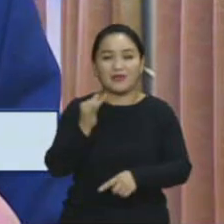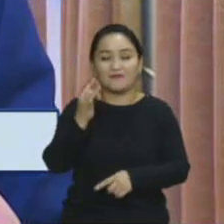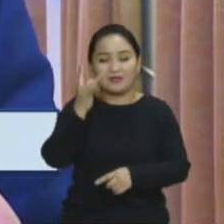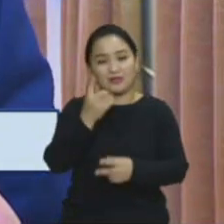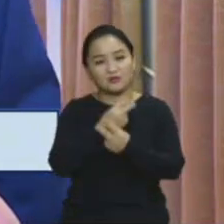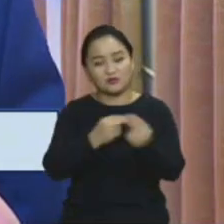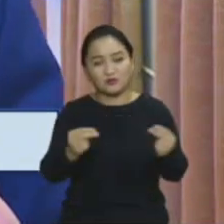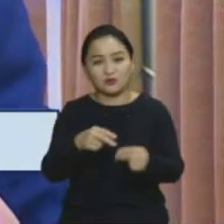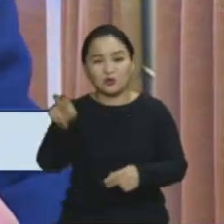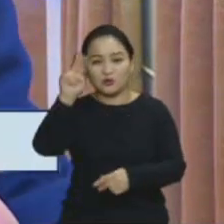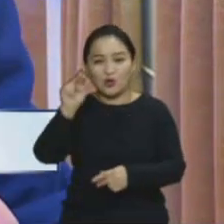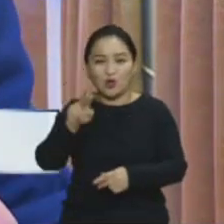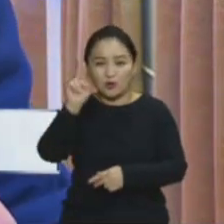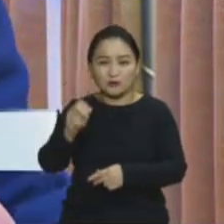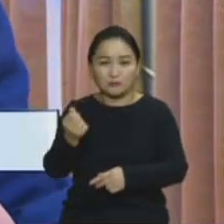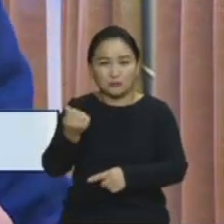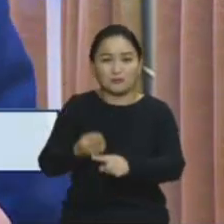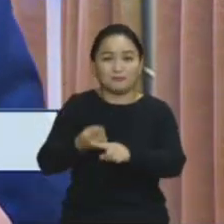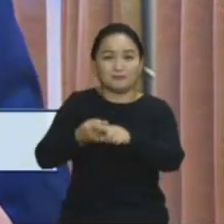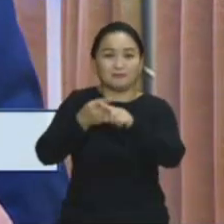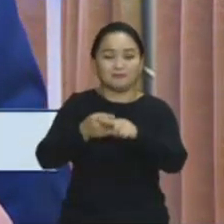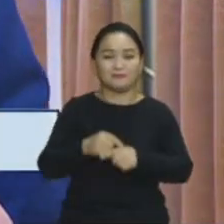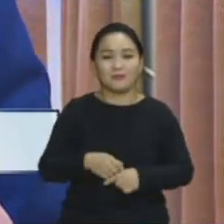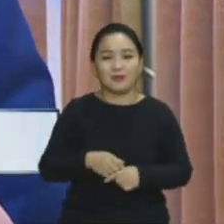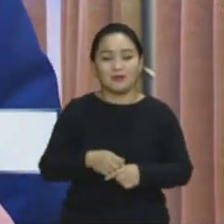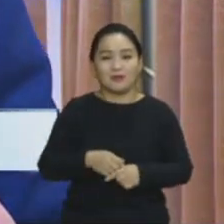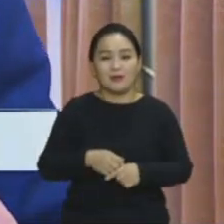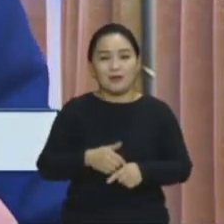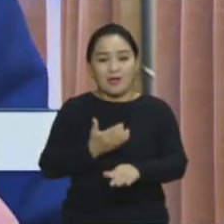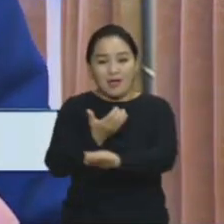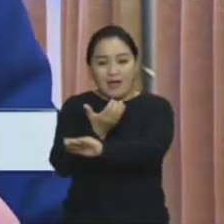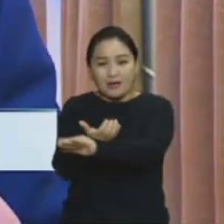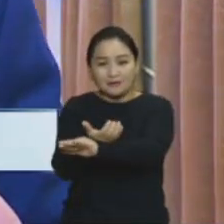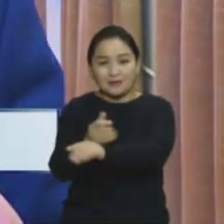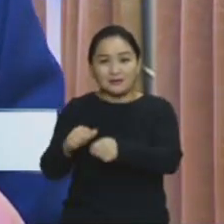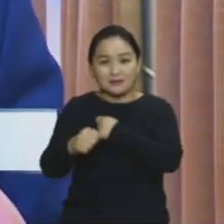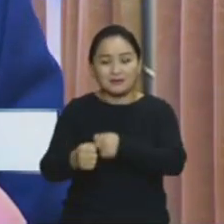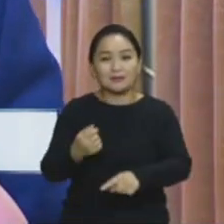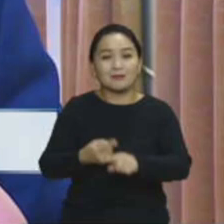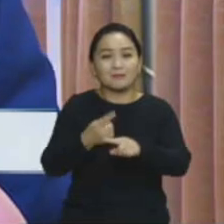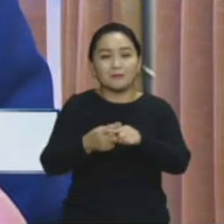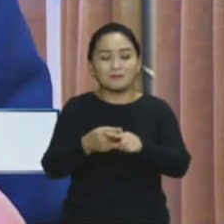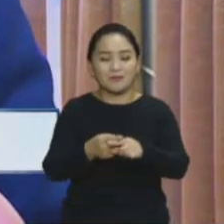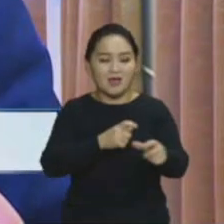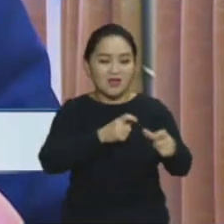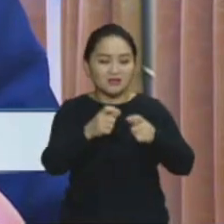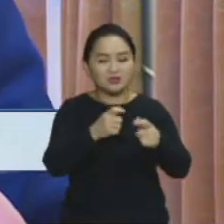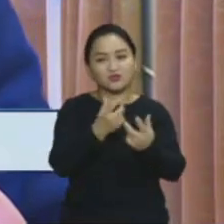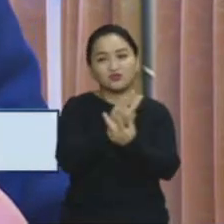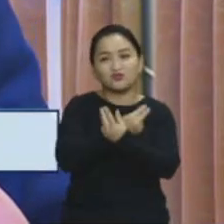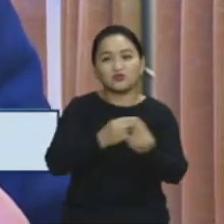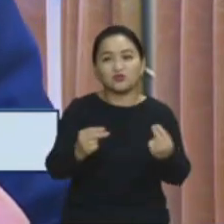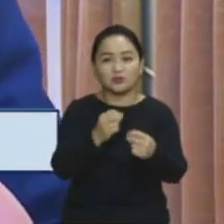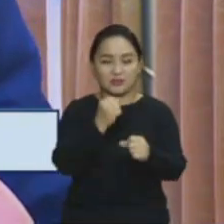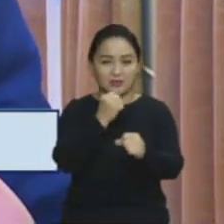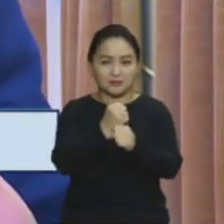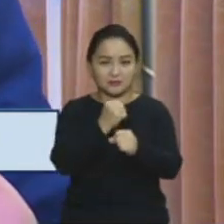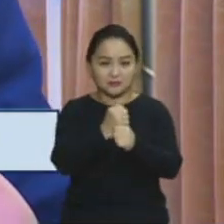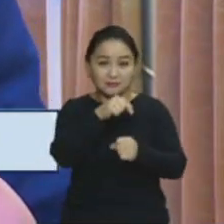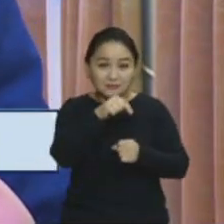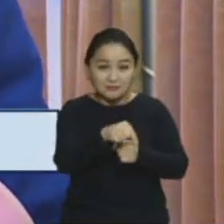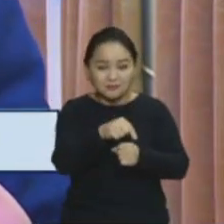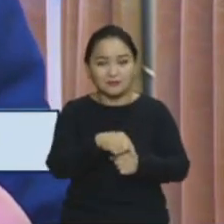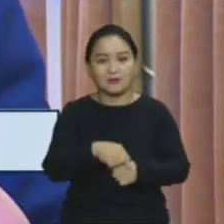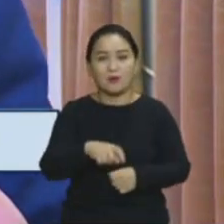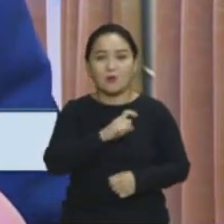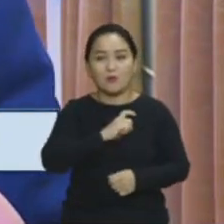явцлаа. За тэгээ одоо тээврийн зардал өснө гэж байна. Ингээд энэ олон эдийн засгийн одоо чөлөөтэй тавьж байгаа юм чинь эргээд аж ахуйн нэгжлэл асар том одоо тийм